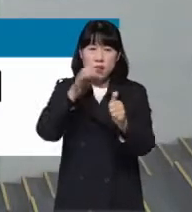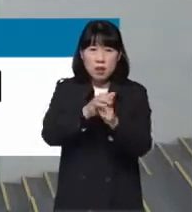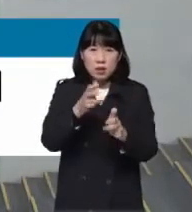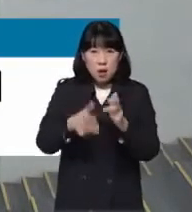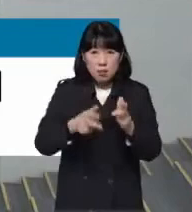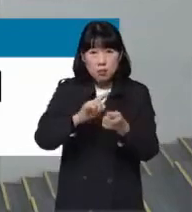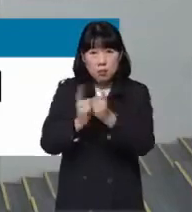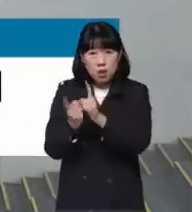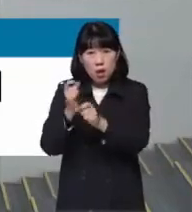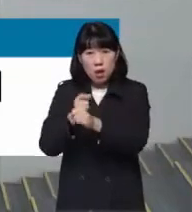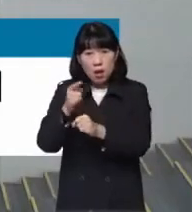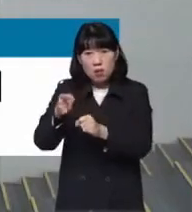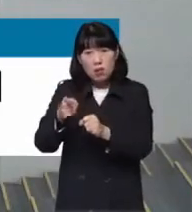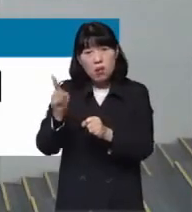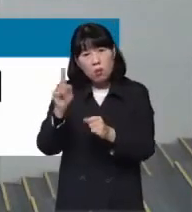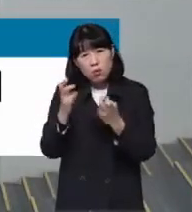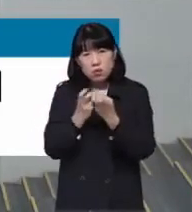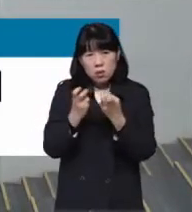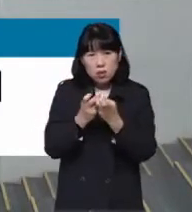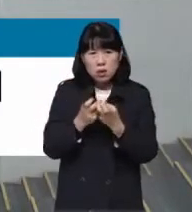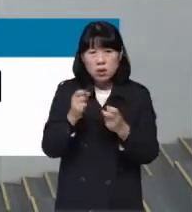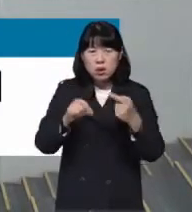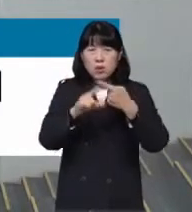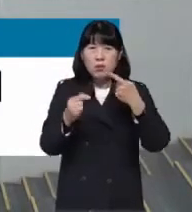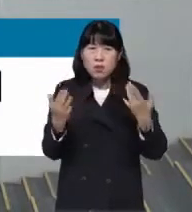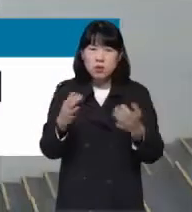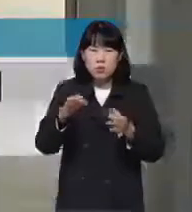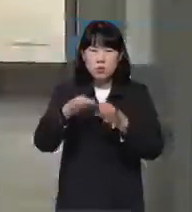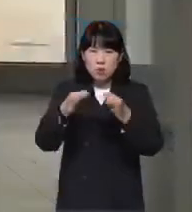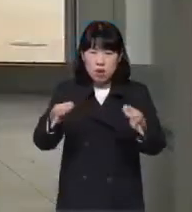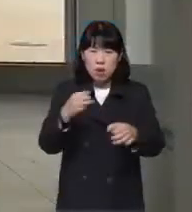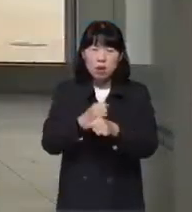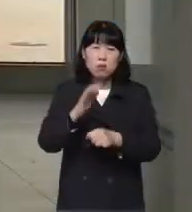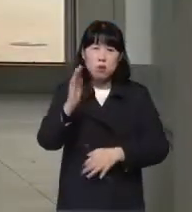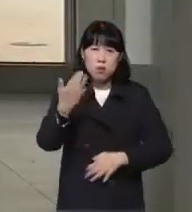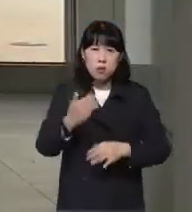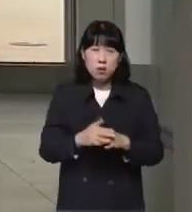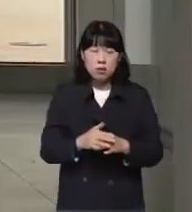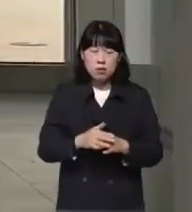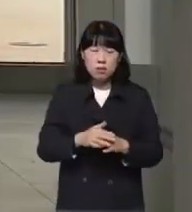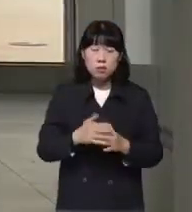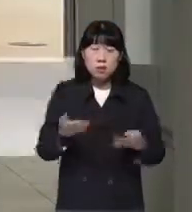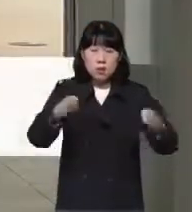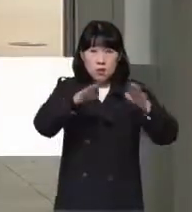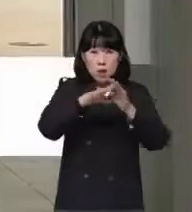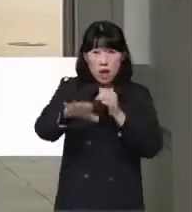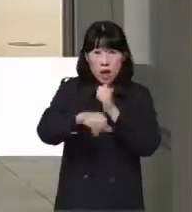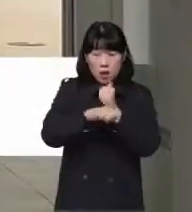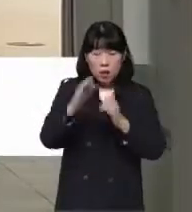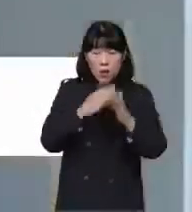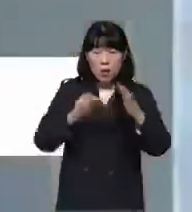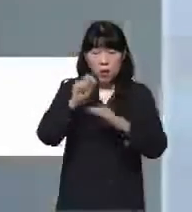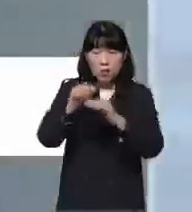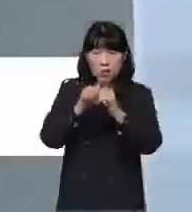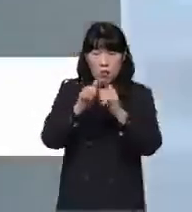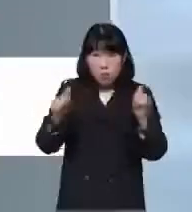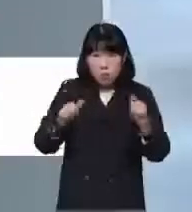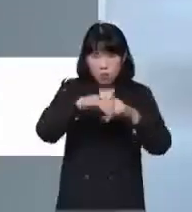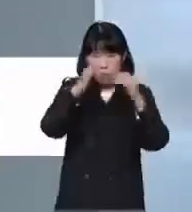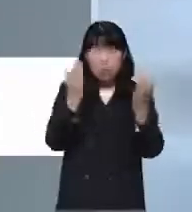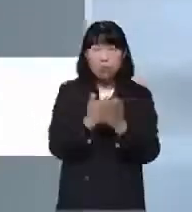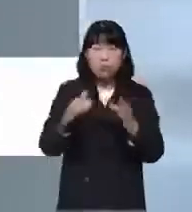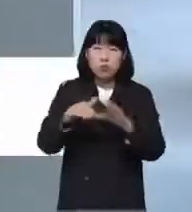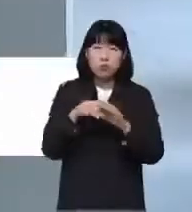지금도 급여로 나가야 되서 5.1 놓고 몰라고 있어요 전 당 소속 공무원들도 문체부 로 전원 복귀해야